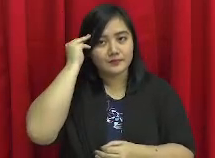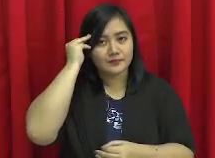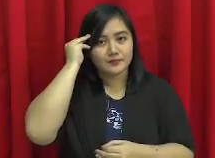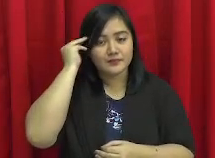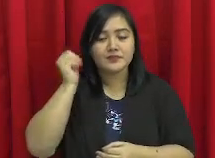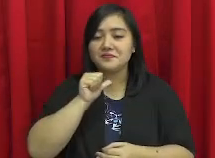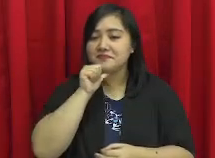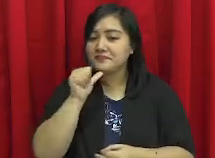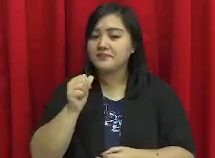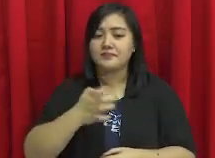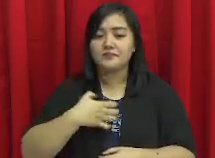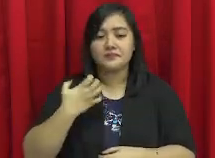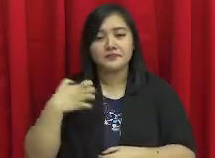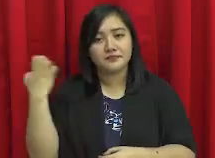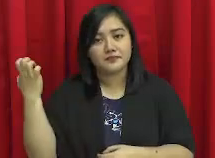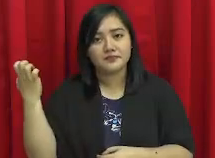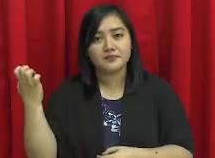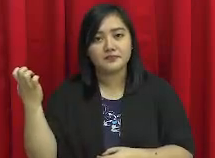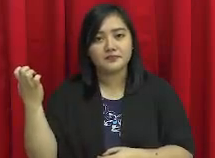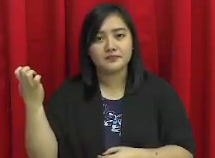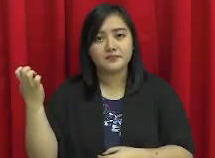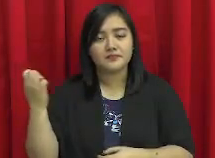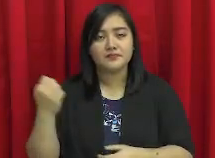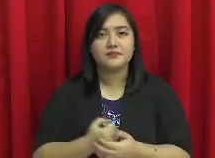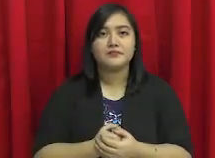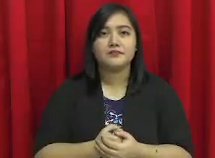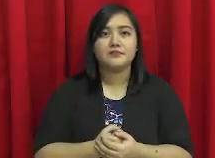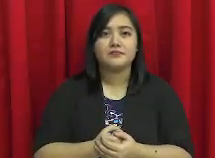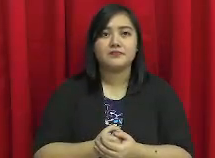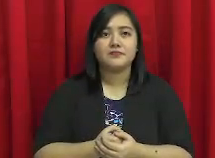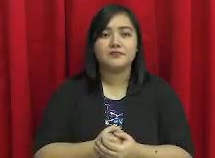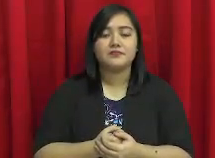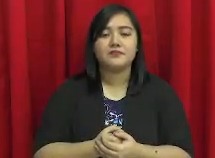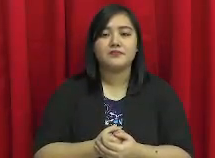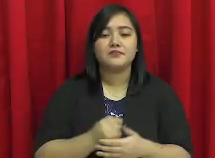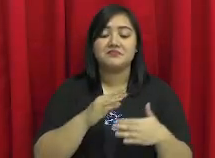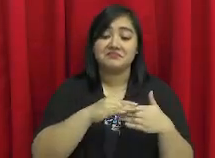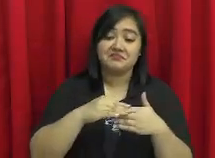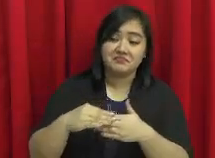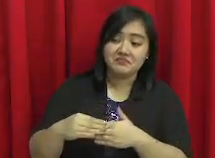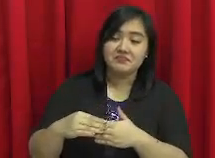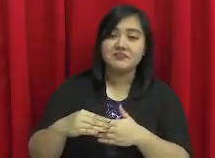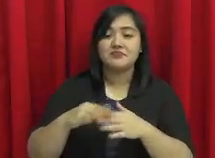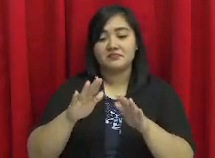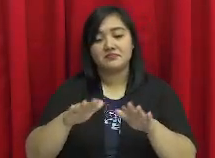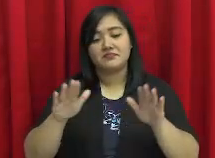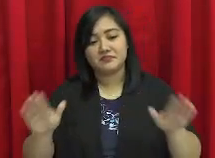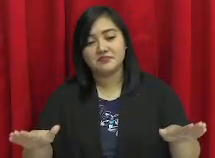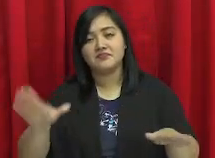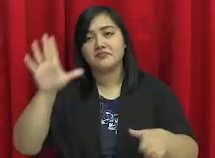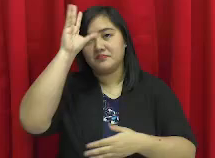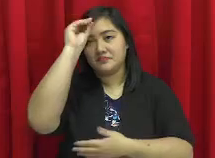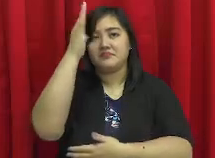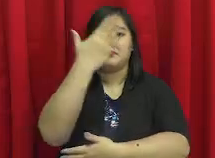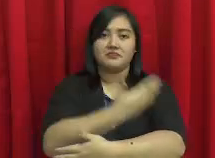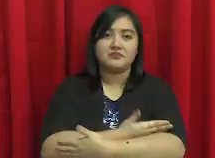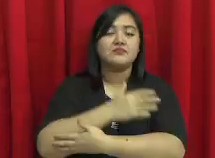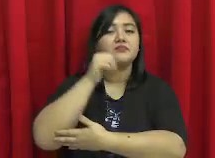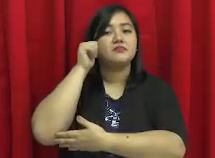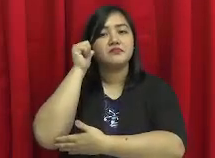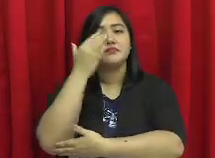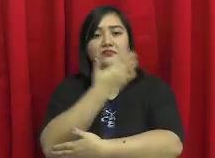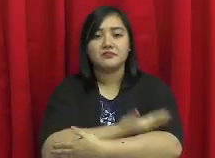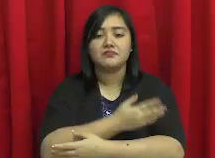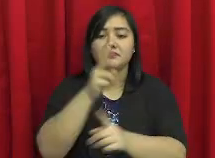emosyon. Right. Tandaan po natin yan, mapasaano po natin, anak po natin, pagdating sa pagdidisiplina,